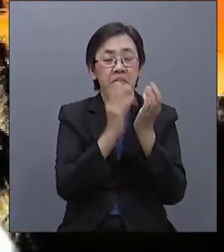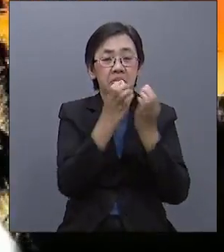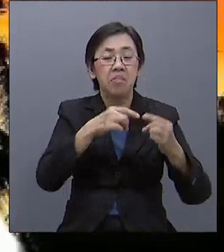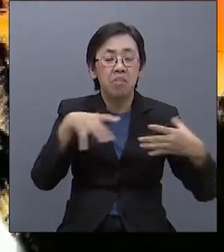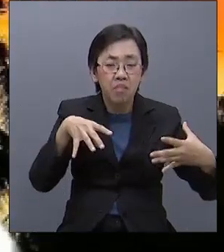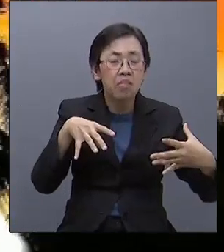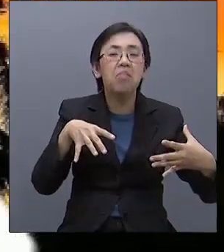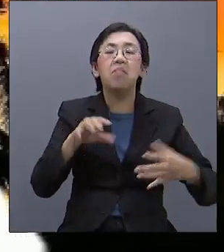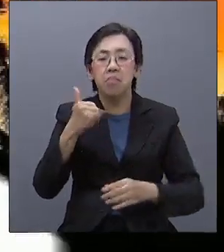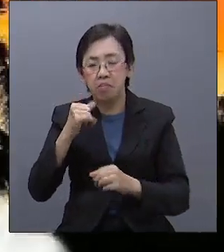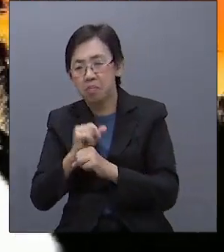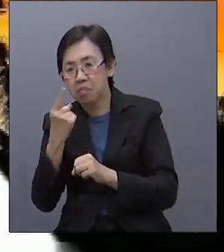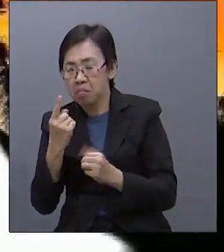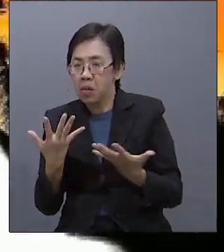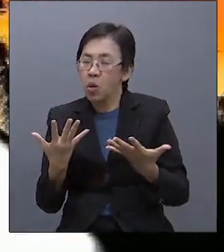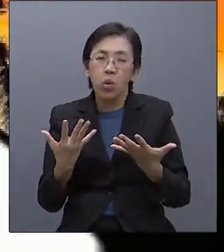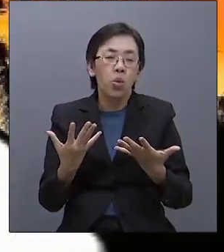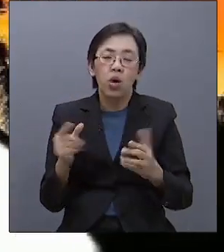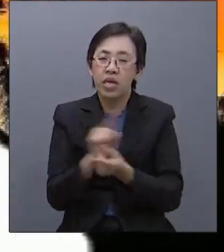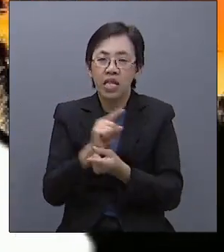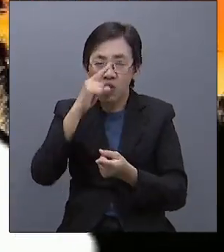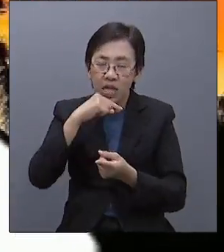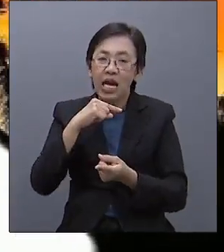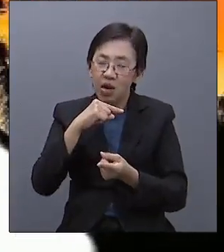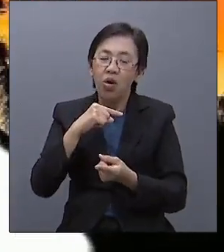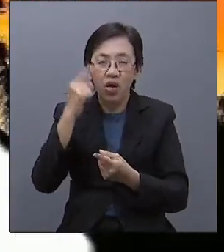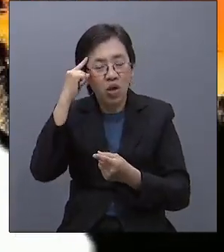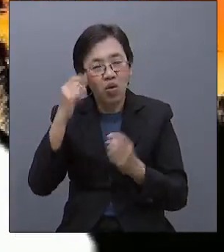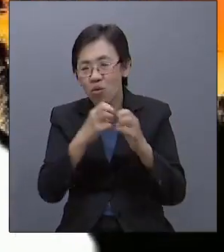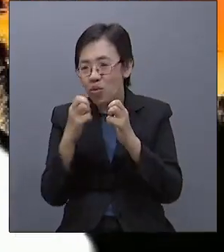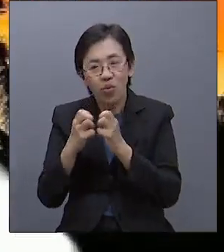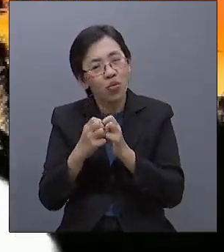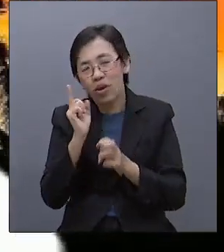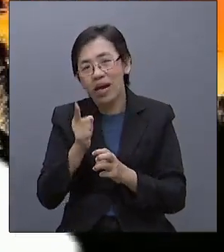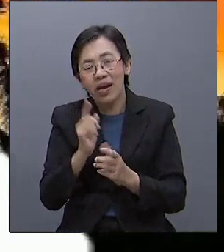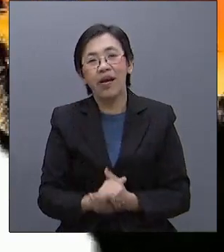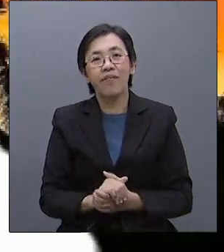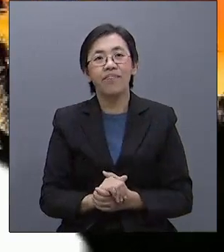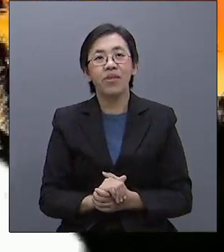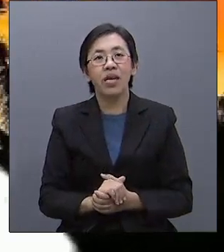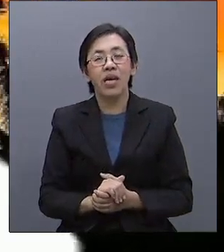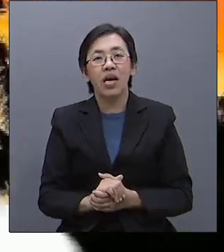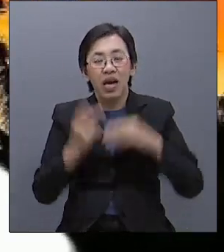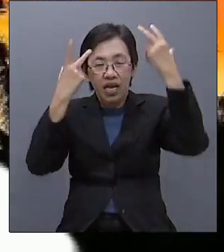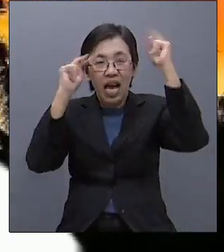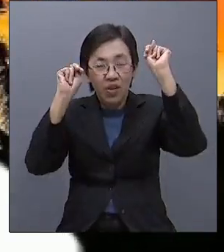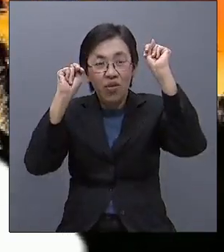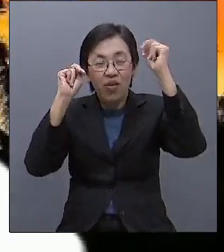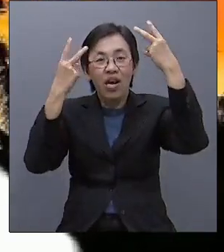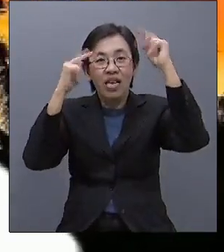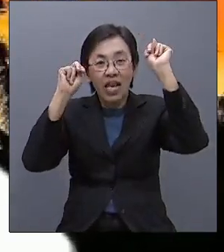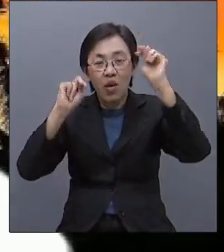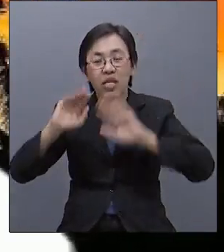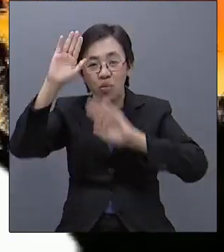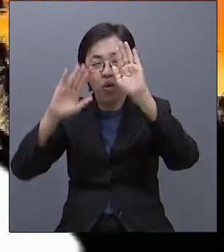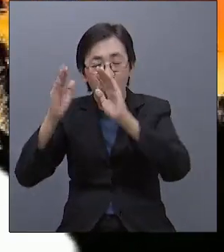ที่เป็นปรากฏการณ์ใหม่ของสังคมไทยนะครับคงจะโอลหม่านอยู่พอสมควรมีทั้งนายกคนที่ได้เสียง